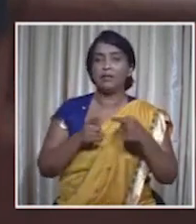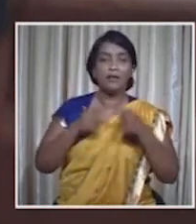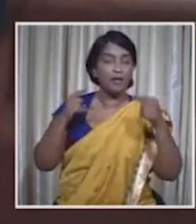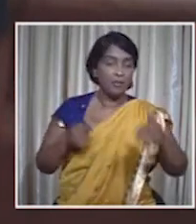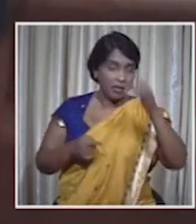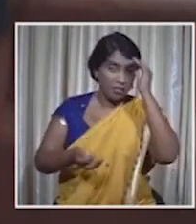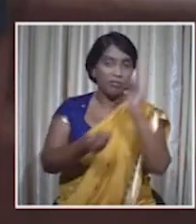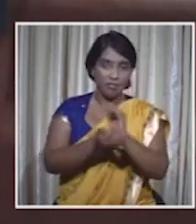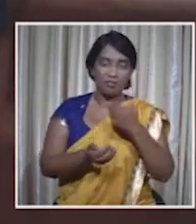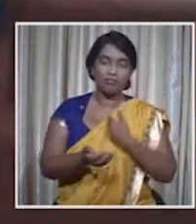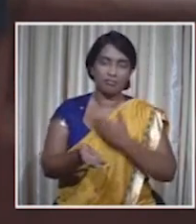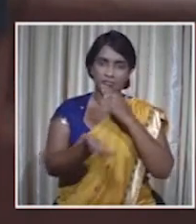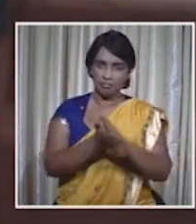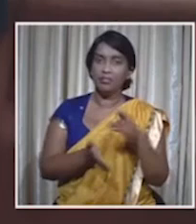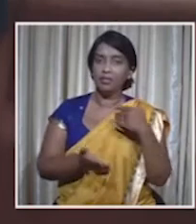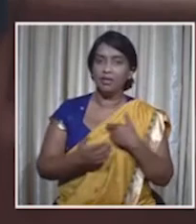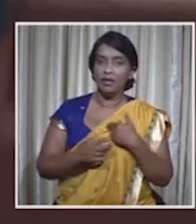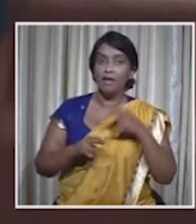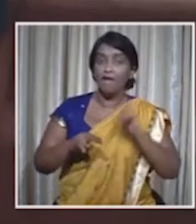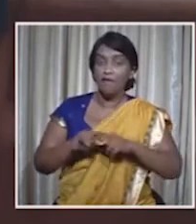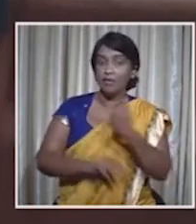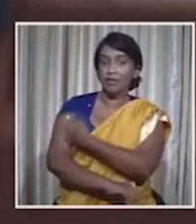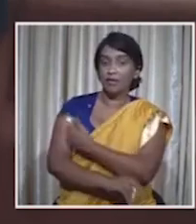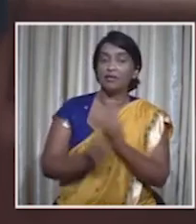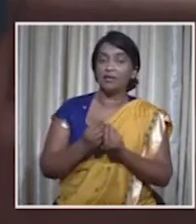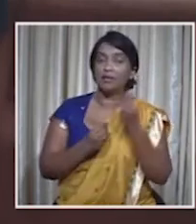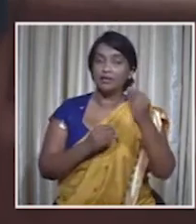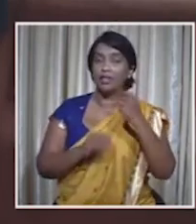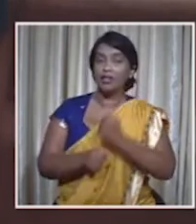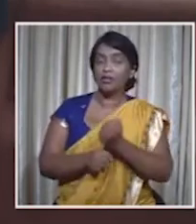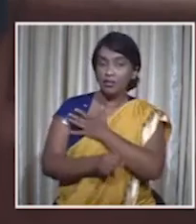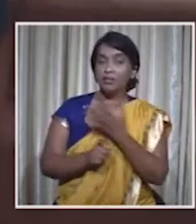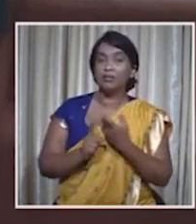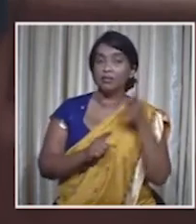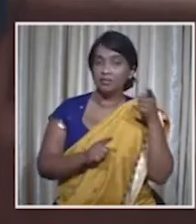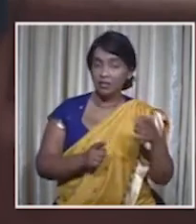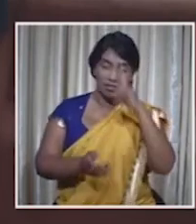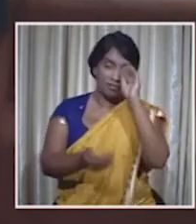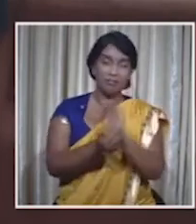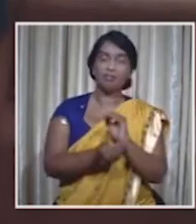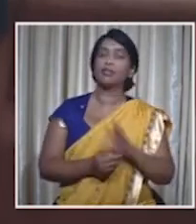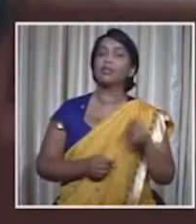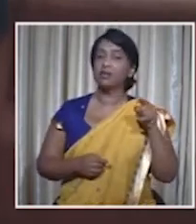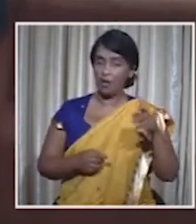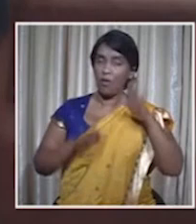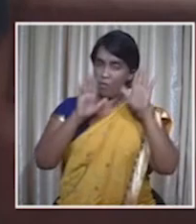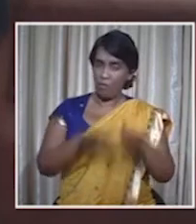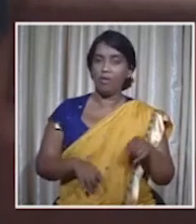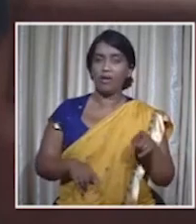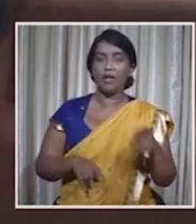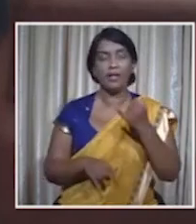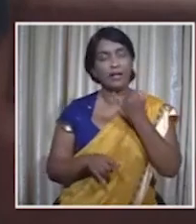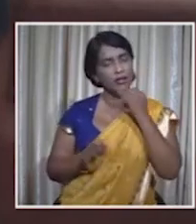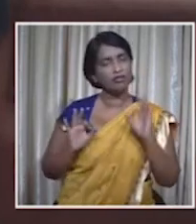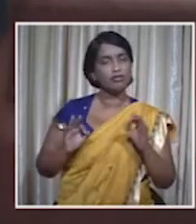දැන අපිත් ඉන්නවා. ඒකින් තමයි ෆයිසර් වැක්සින් එක ගහලම ගෝඨාභය ජනාධිපතිතුමා එතුමාව රකින්නදී එතුමා ඉන්න ඕනේ. එතුමා ජේෂ්ඨයා එතුමා